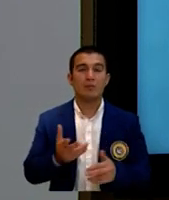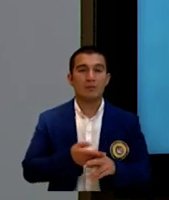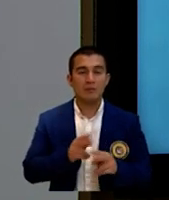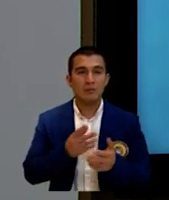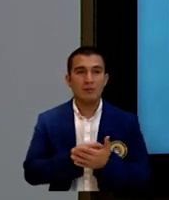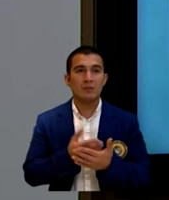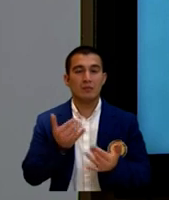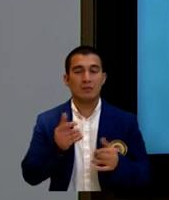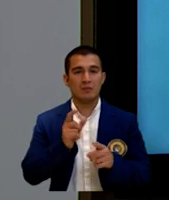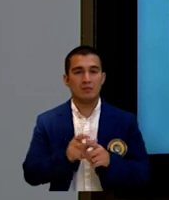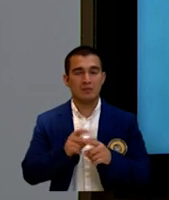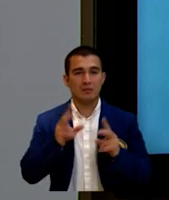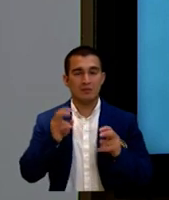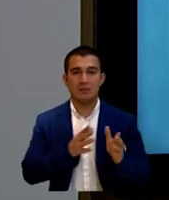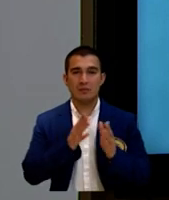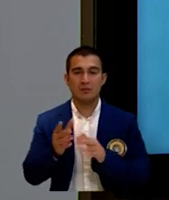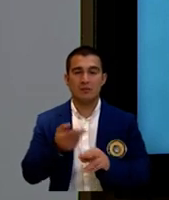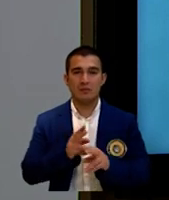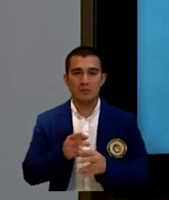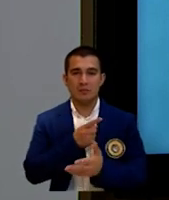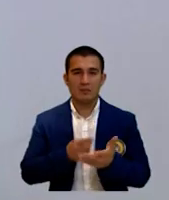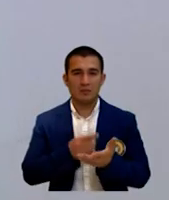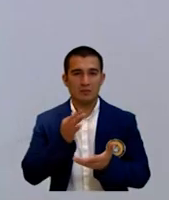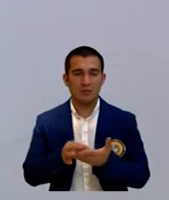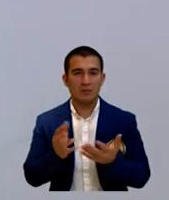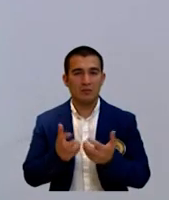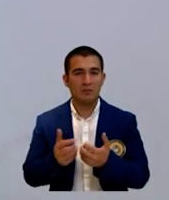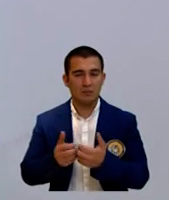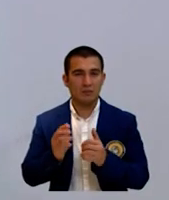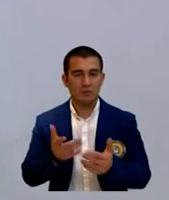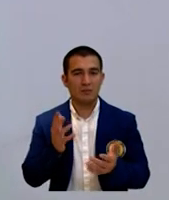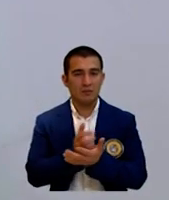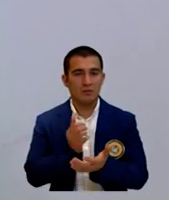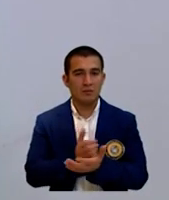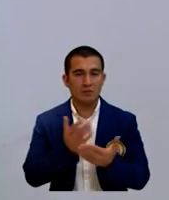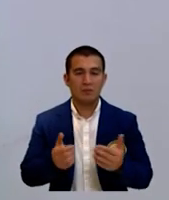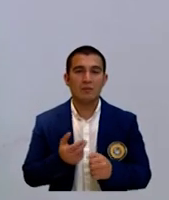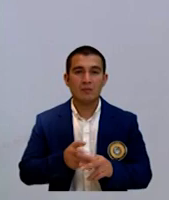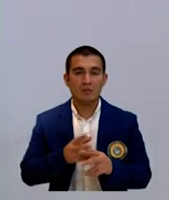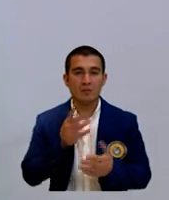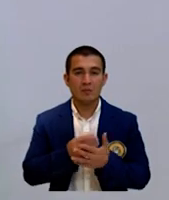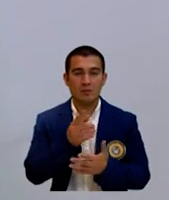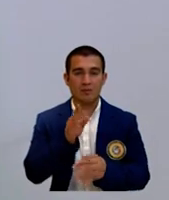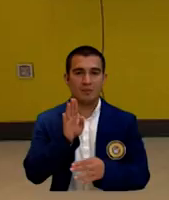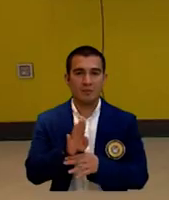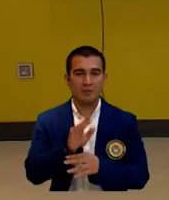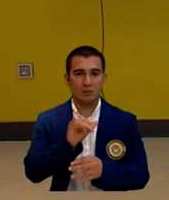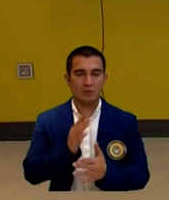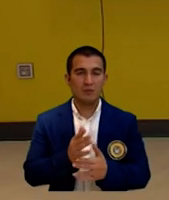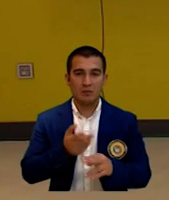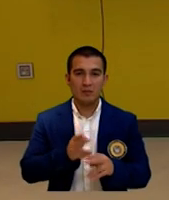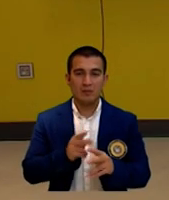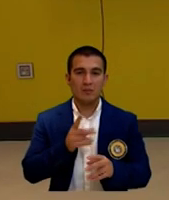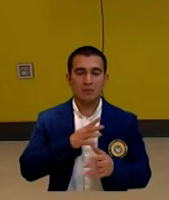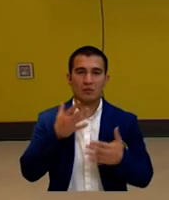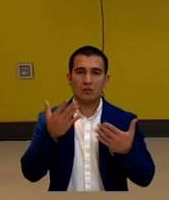Endi esa matn yuzasidan savol topshiriqlarini bajarishga o'tamiz. Bu topshiriqlar yordamida biz